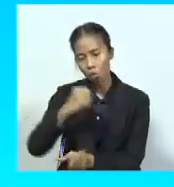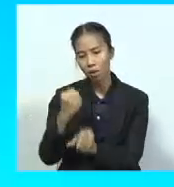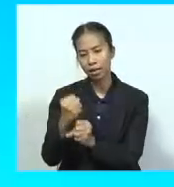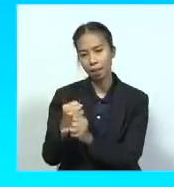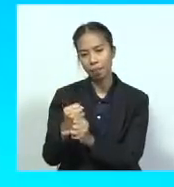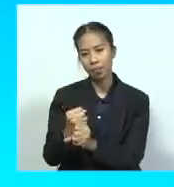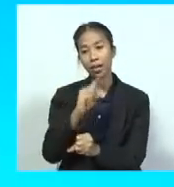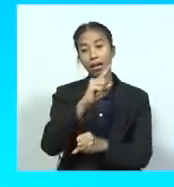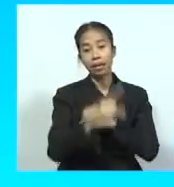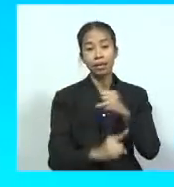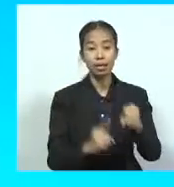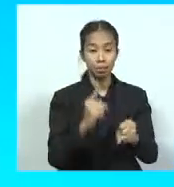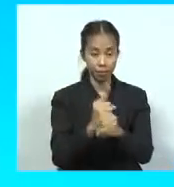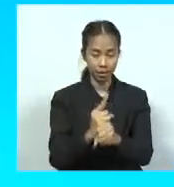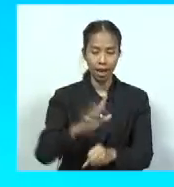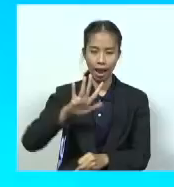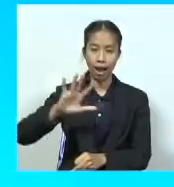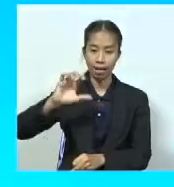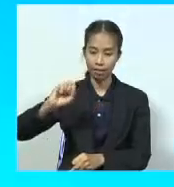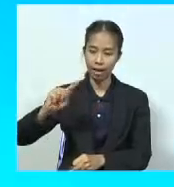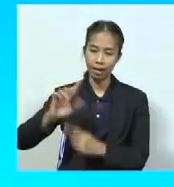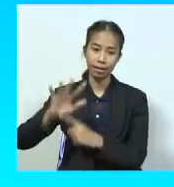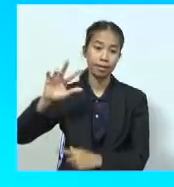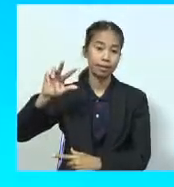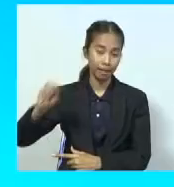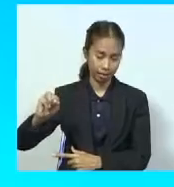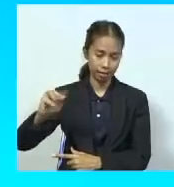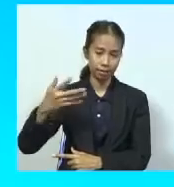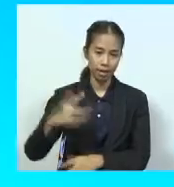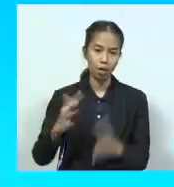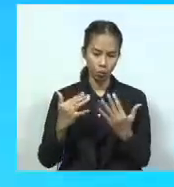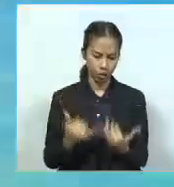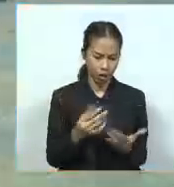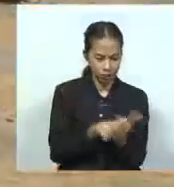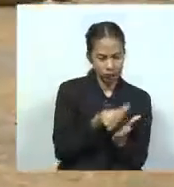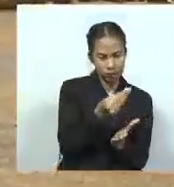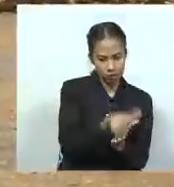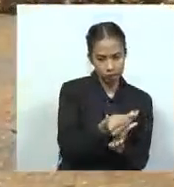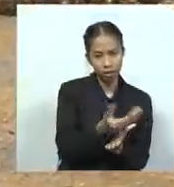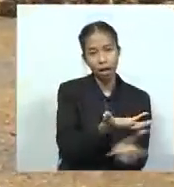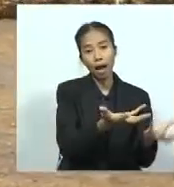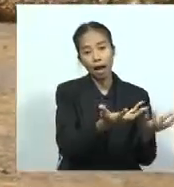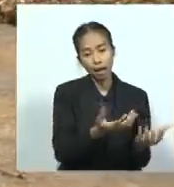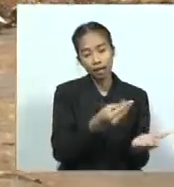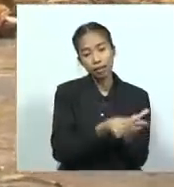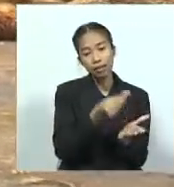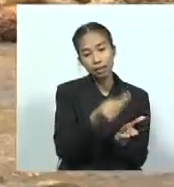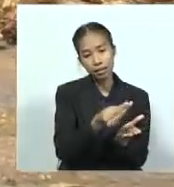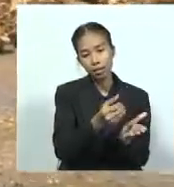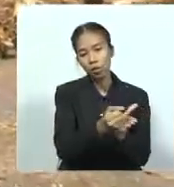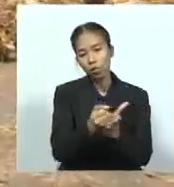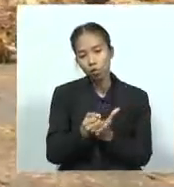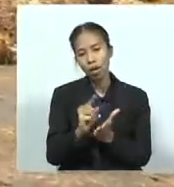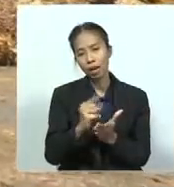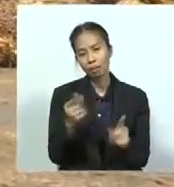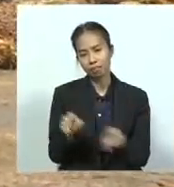มปีละ 500,000 ตันนะครับทั้งนี้การรับซื้อผลผลิตของเกษตรกรที่มีราคาสูงกว่าท้องตลาดนะครับส่งผลทำ